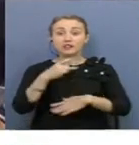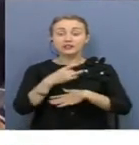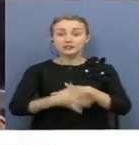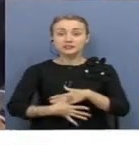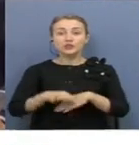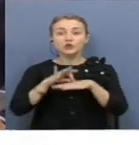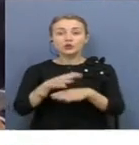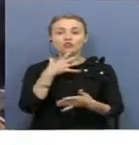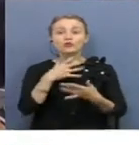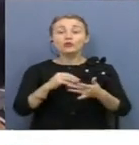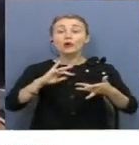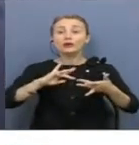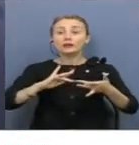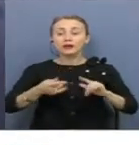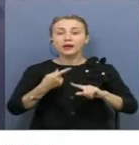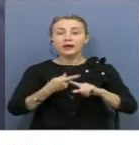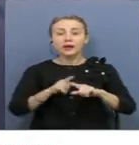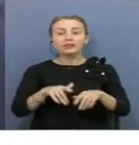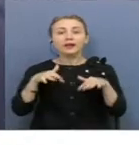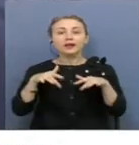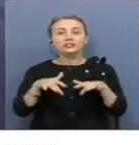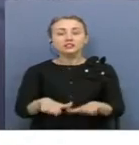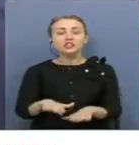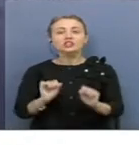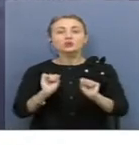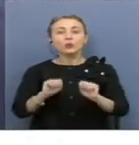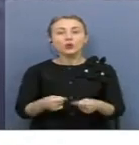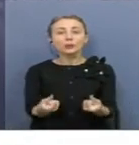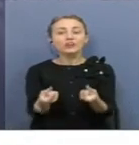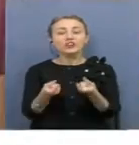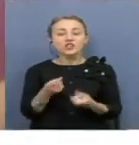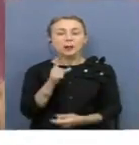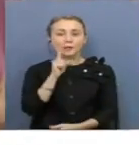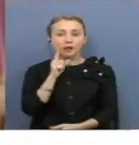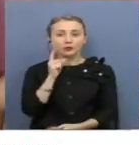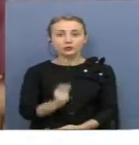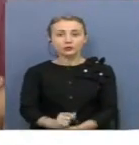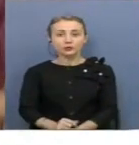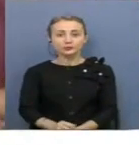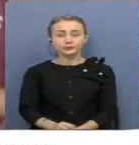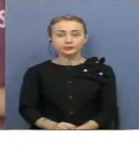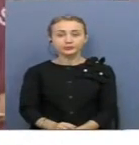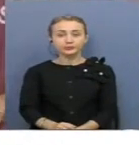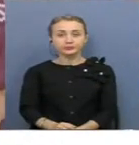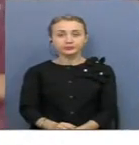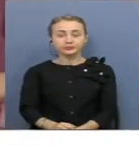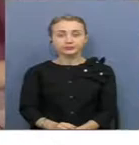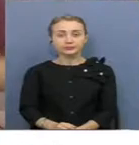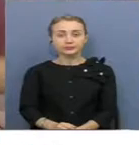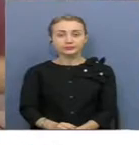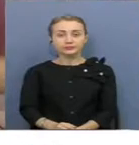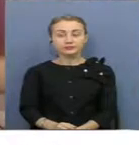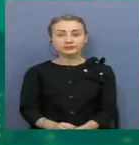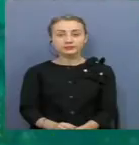Бұл жастарды тартудың ең тиімді жолы екені белгілі. Тұмарым Бабасанова, Павел Соловьев, Абай Төлеген, Көкше ақпарат.